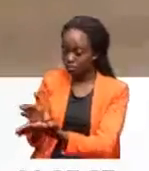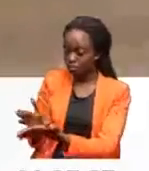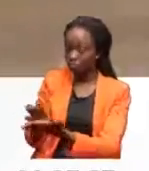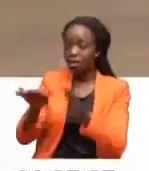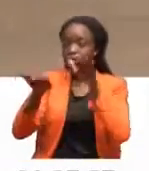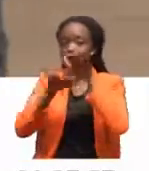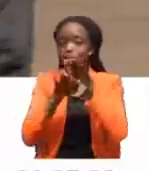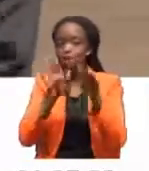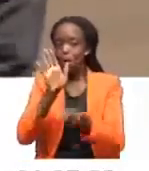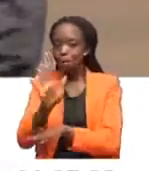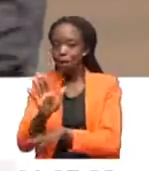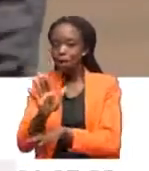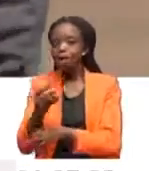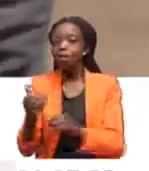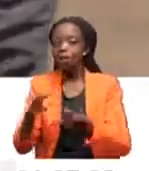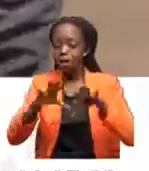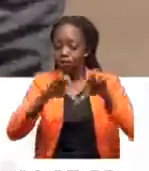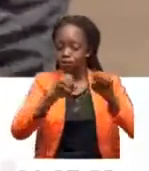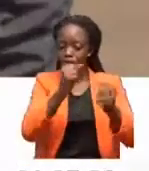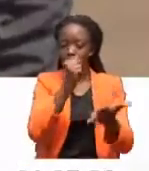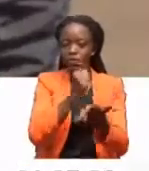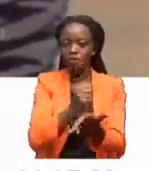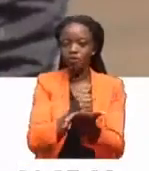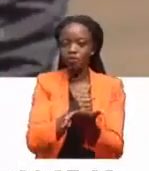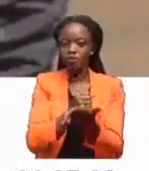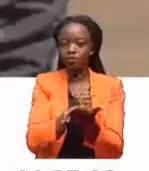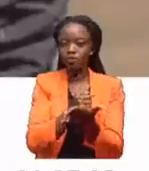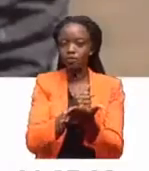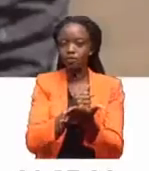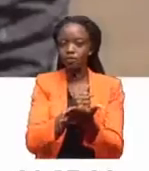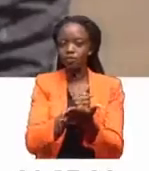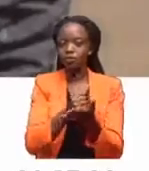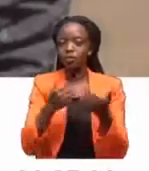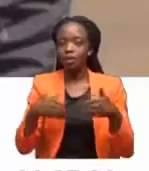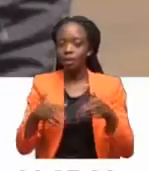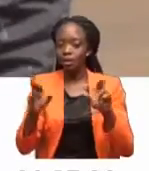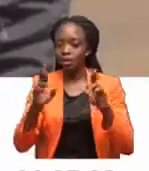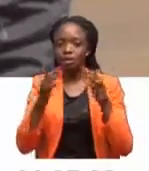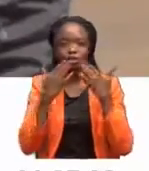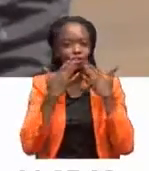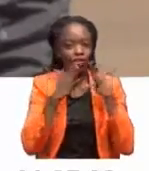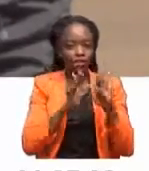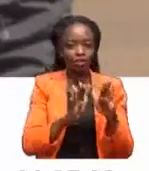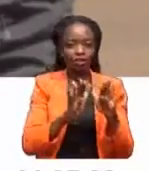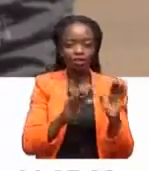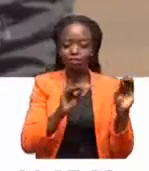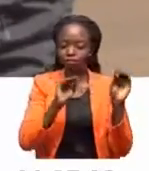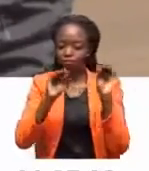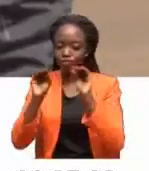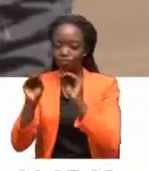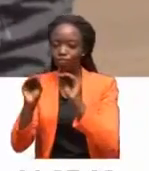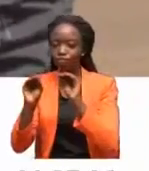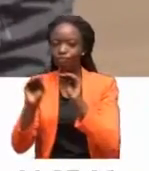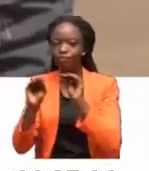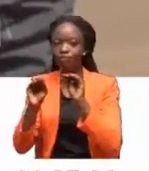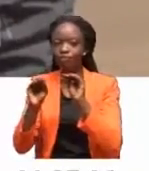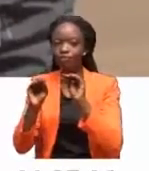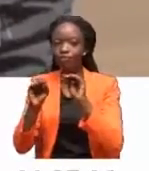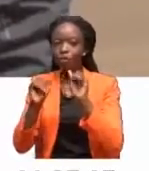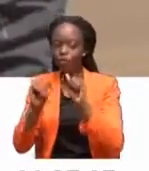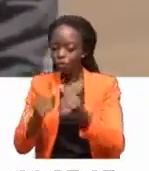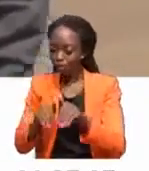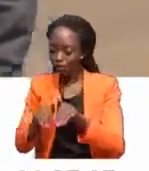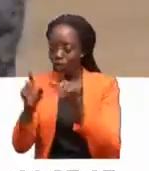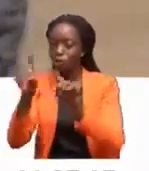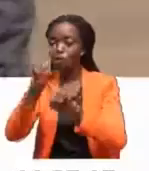Nyoro akitua uongozi wa ugavana. Mwenzangu tayari kutia kikomo na kuzama angalabu kuweza kufuatilizia masuala